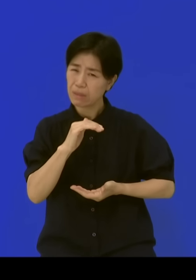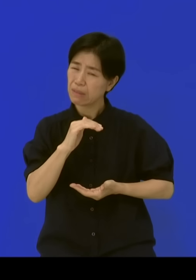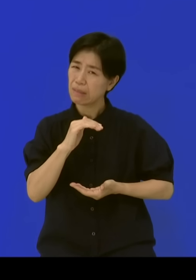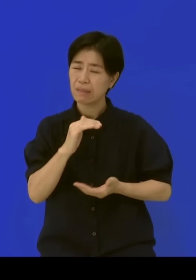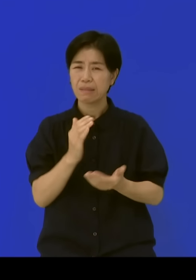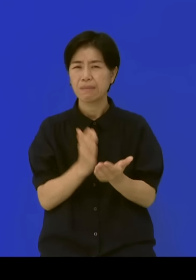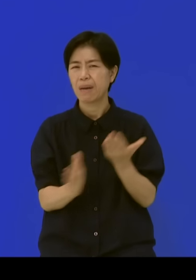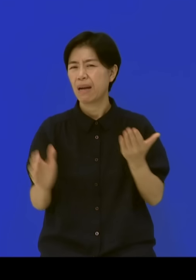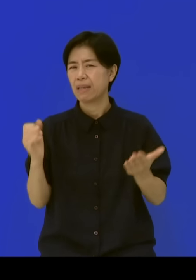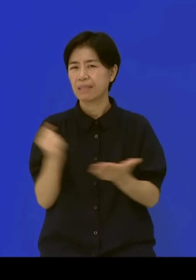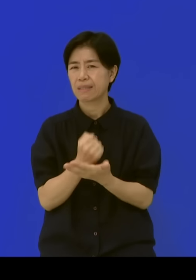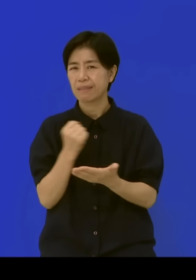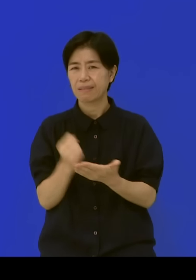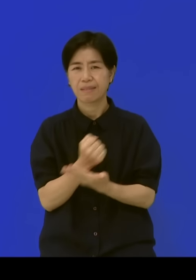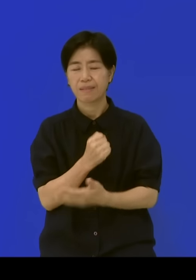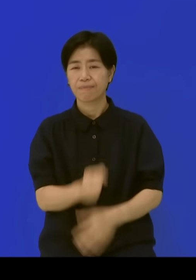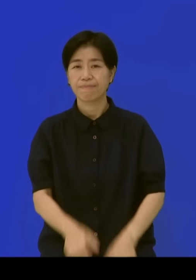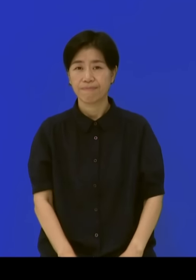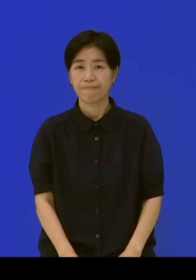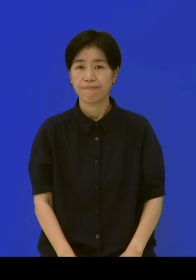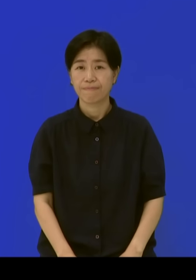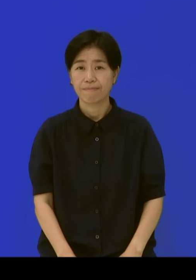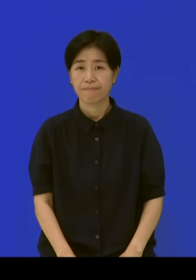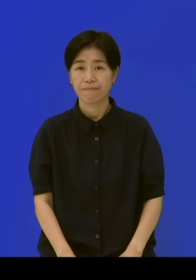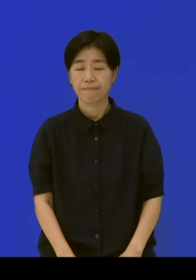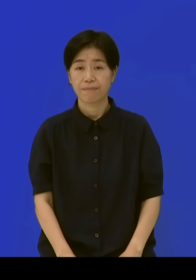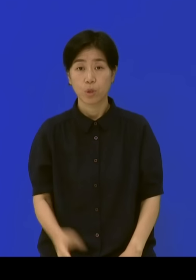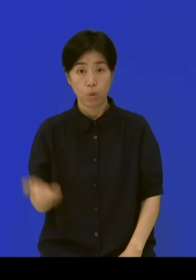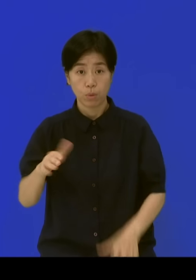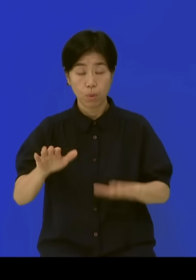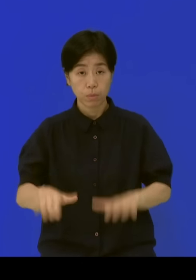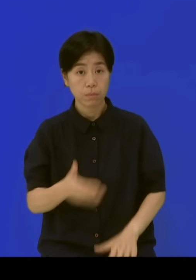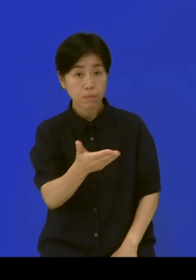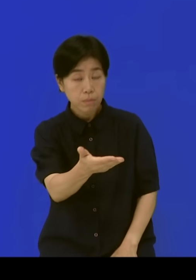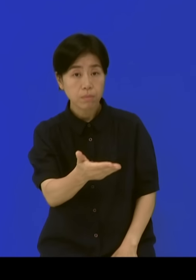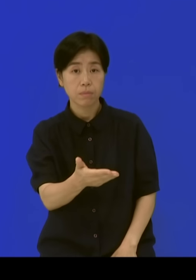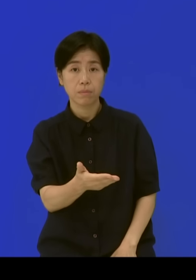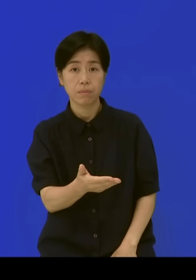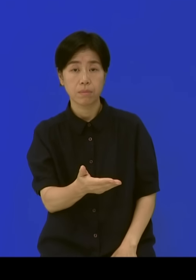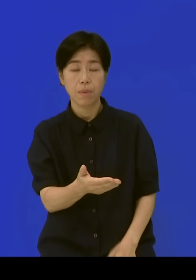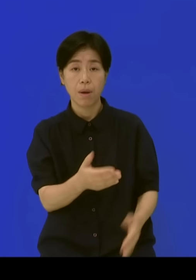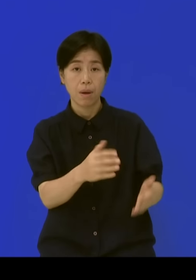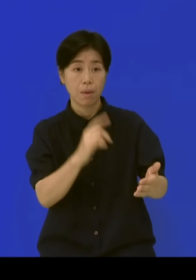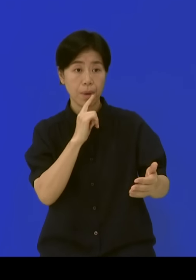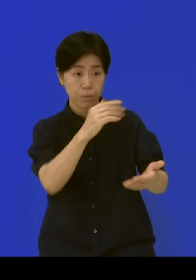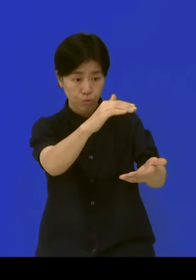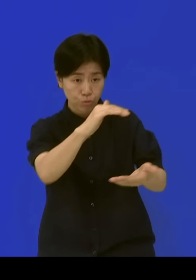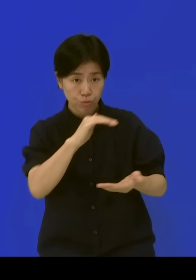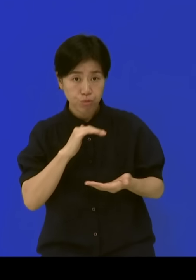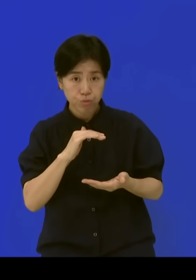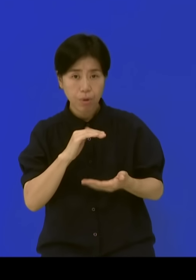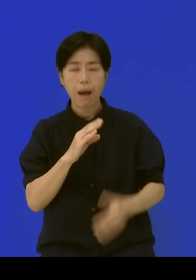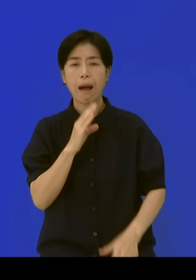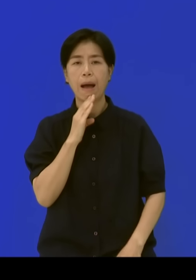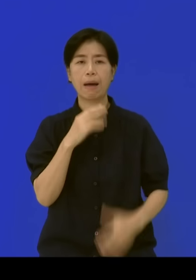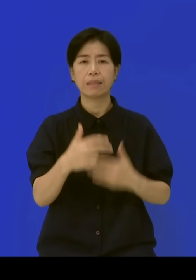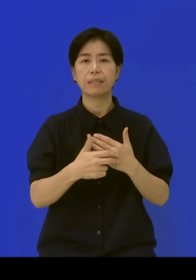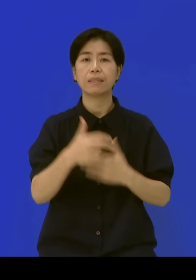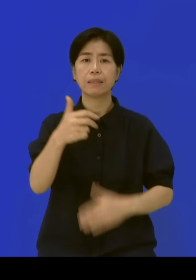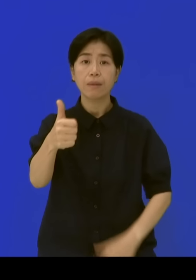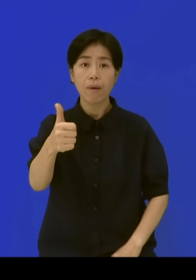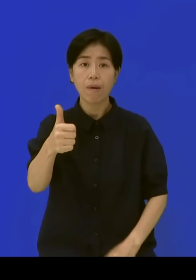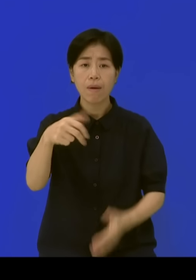좀 안타깝다고 느낄 때가 참 많습니다. 그런 면에서 오늘 이 교수님의 말씀이 어떤 것이 진짜 진정한 의사가 되는 것인지,